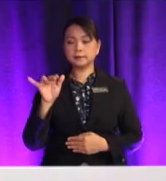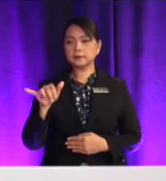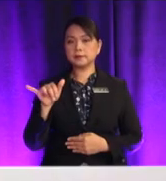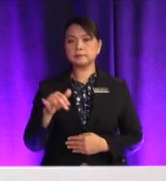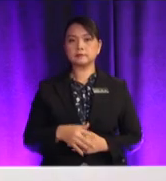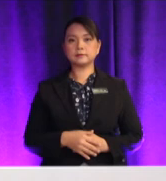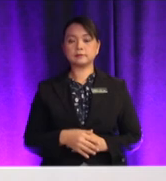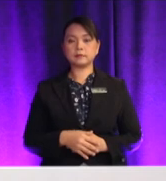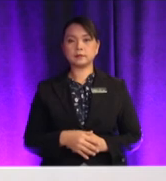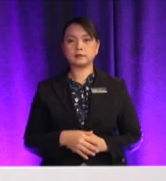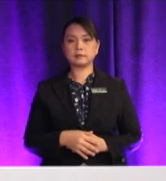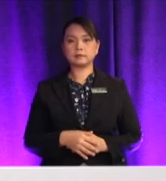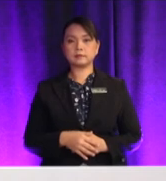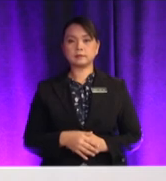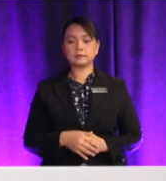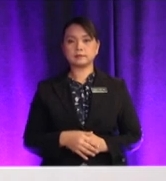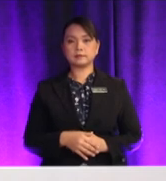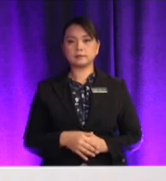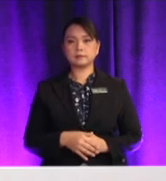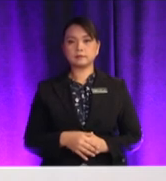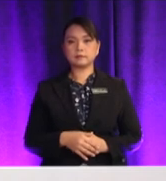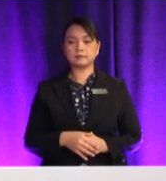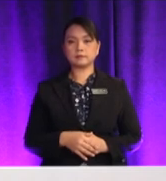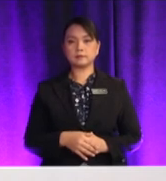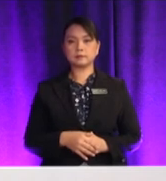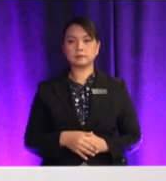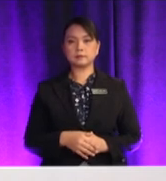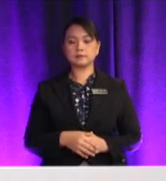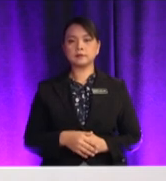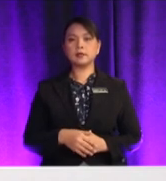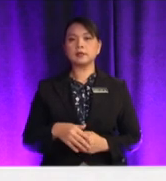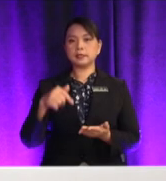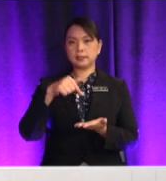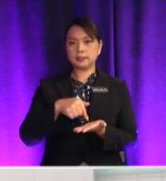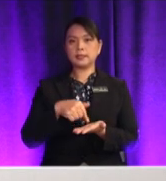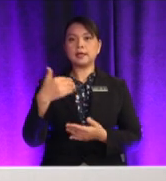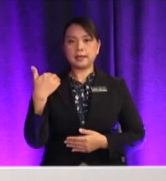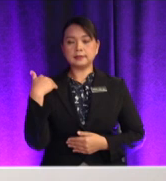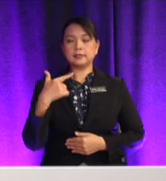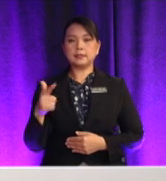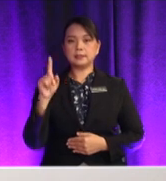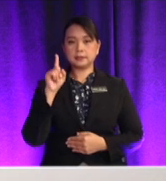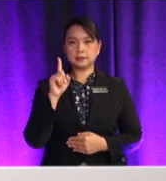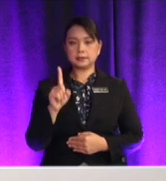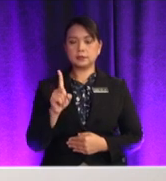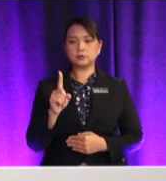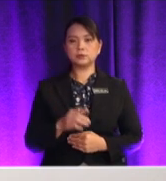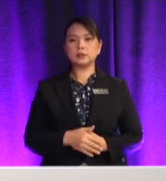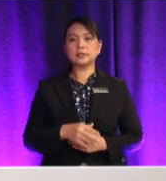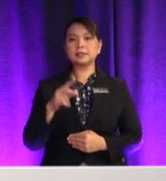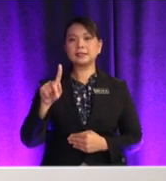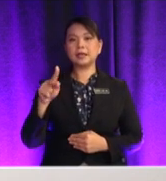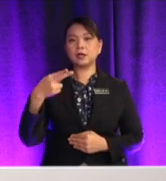Jadi jawapannya ya, betul. Ini adalah betul dia kata ini adalah satu khazanah utama negara iaitu keunikan rakyatnya. Okey, ataupun